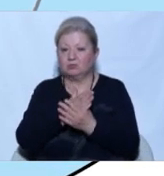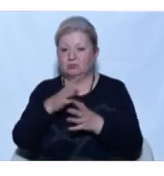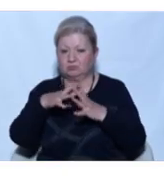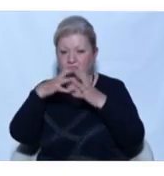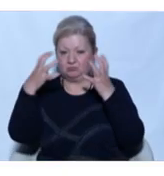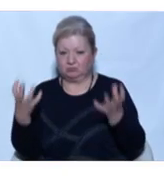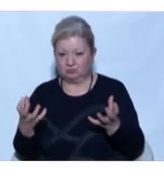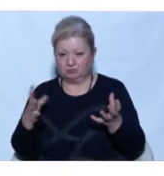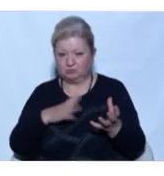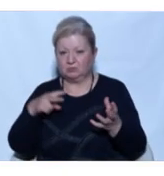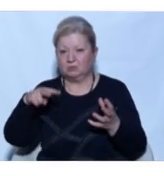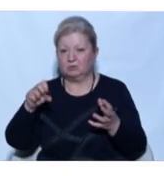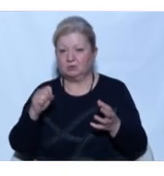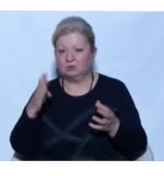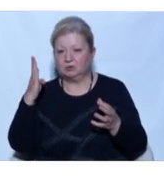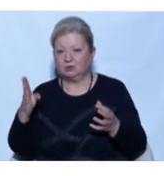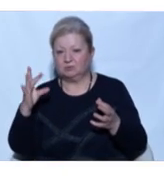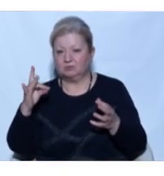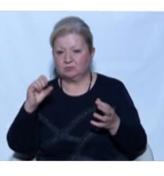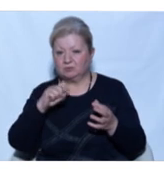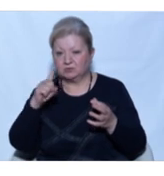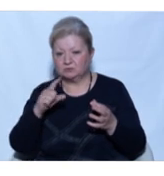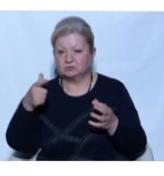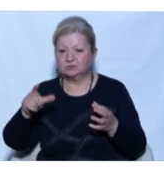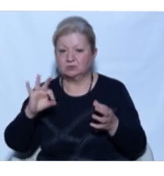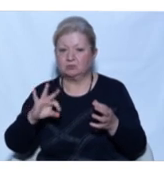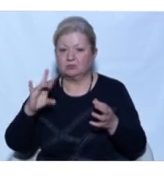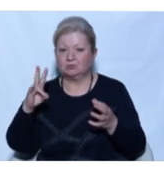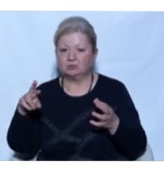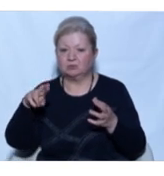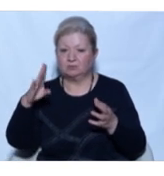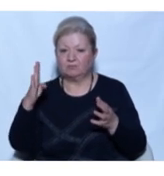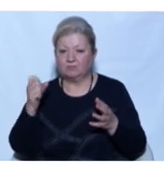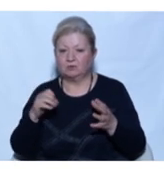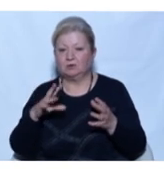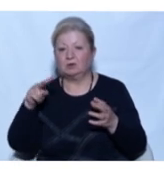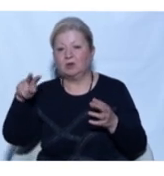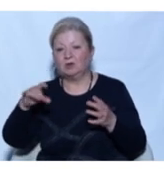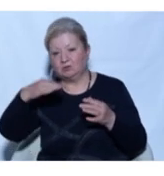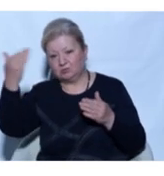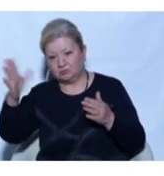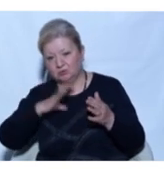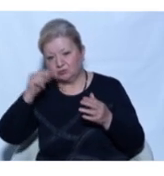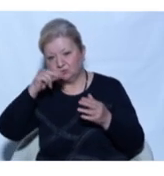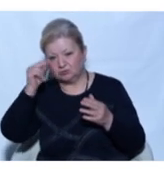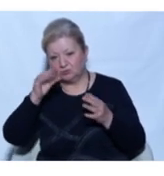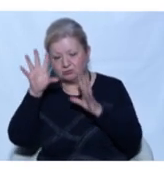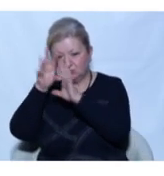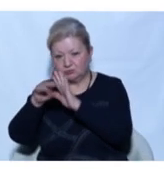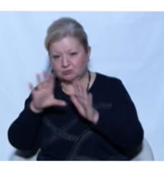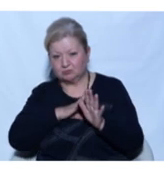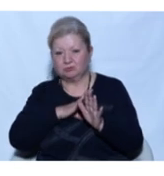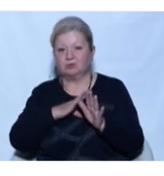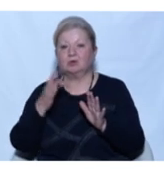ნაწილი, ლავრაზია და გონდვანა. ლავრაზიის შემადგენლობაში შედიოდა ჩრდილოეთი ამერიკა,